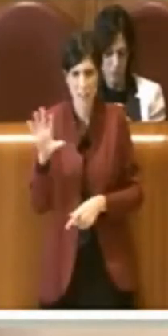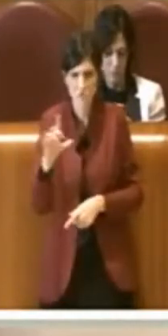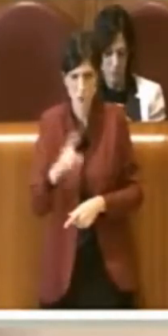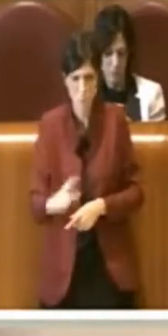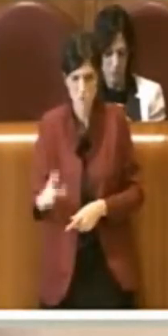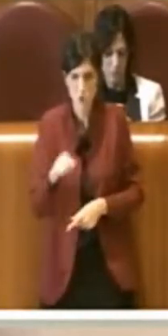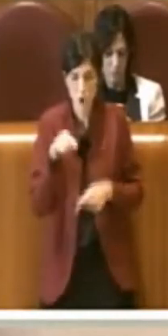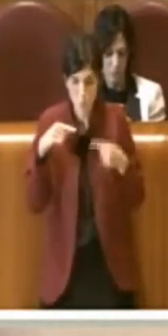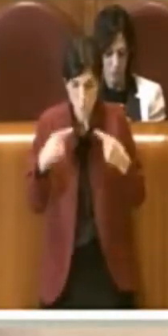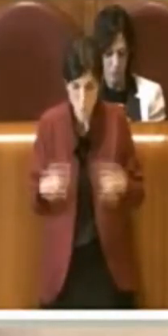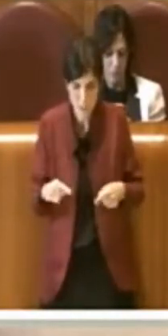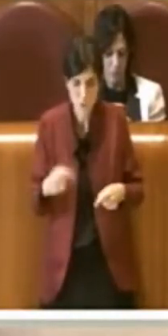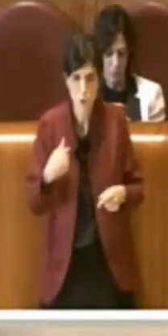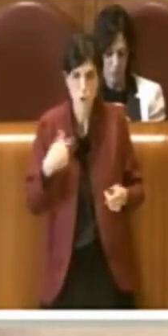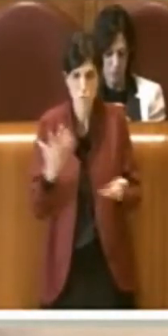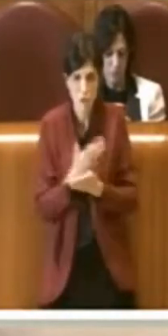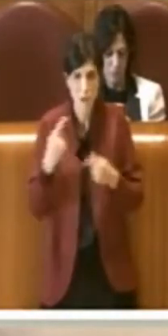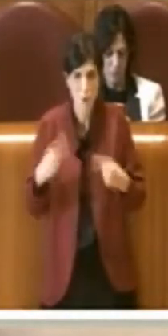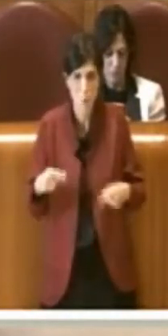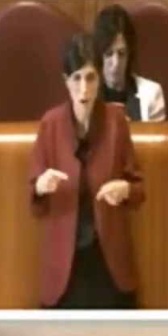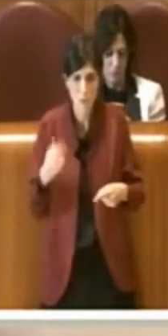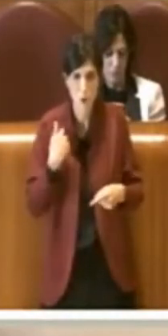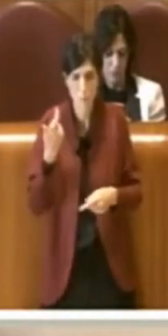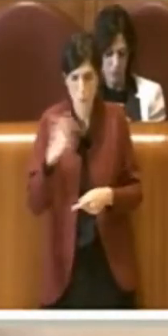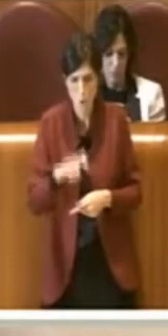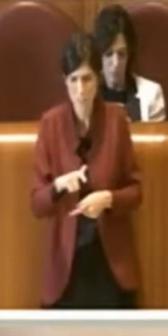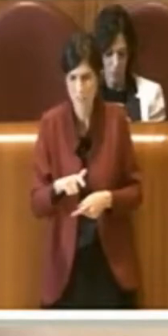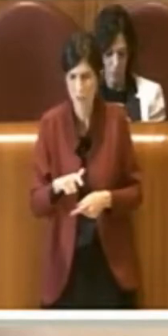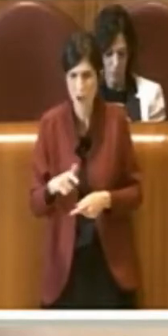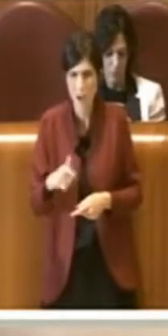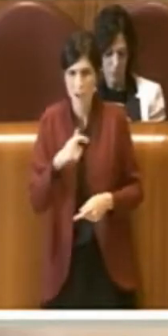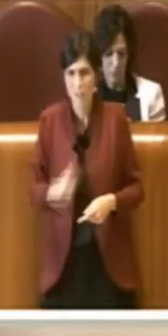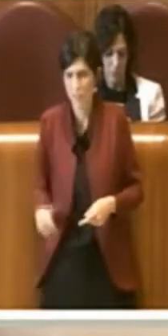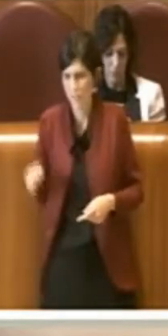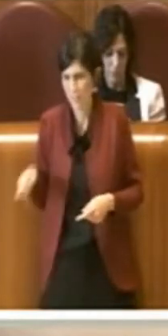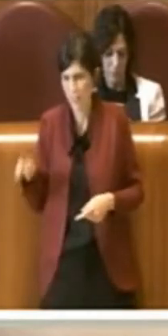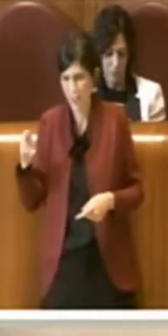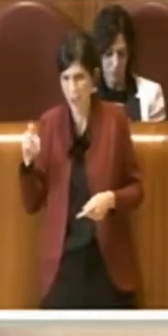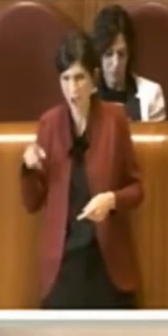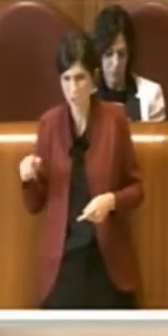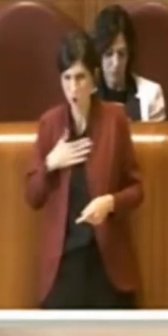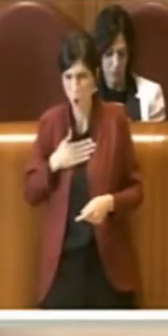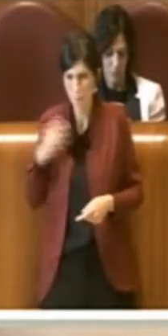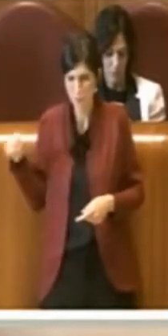dire che i rifiuti rimanevano a terra per colpa della Raggi? È questa la modalità